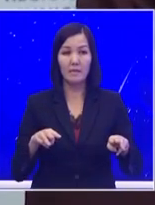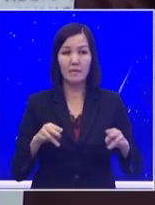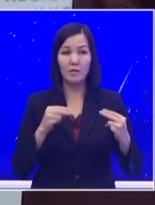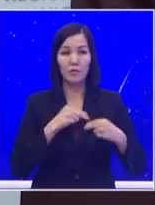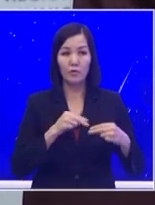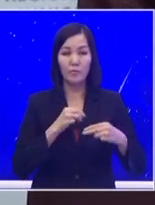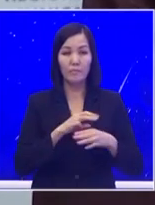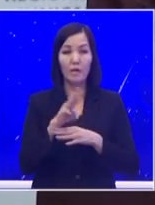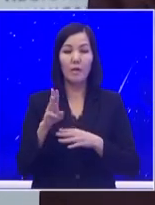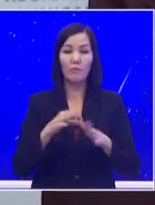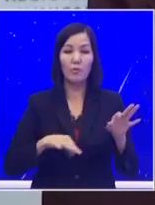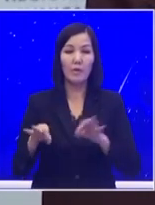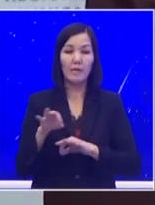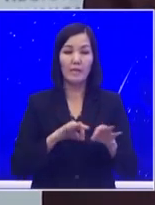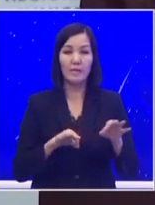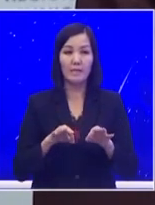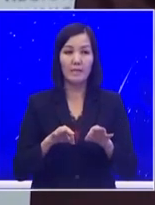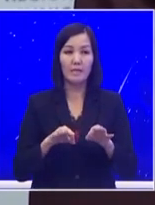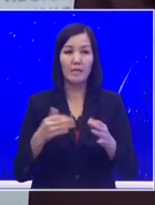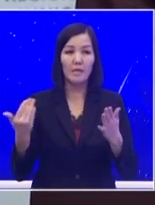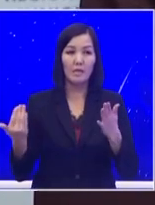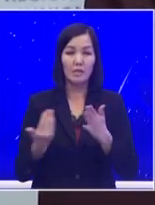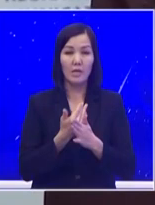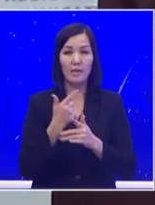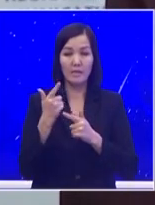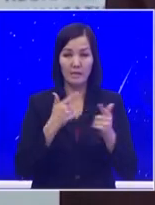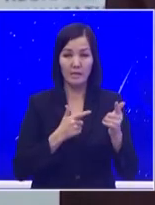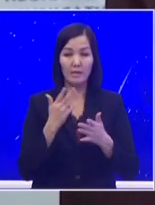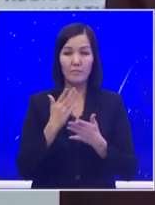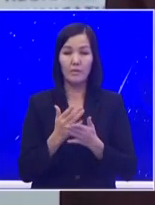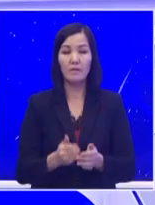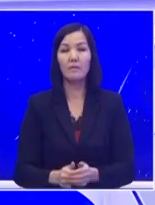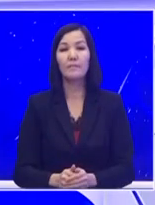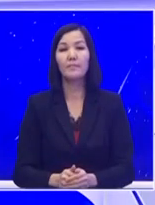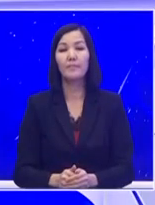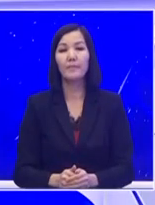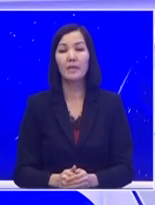жұмыспен қамту картасы жаңадан әзірленіп жатыр.